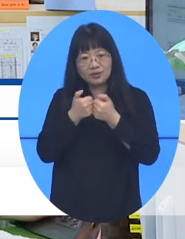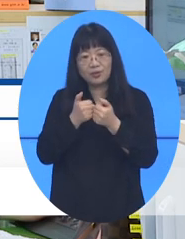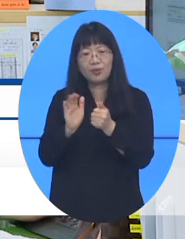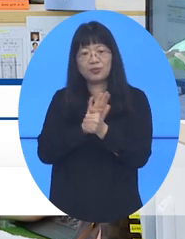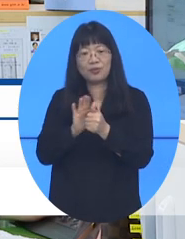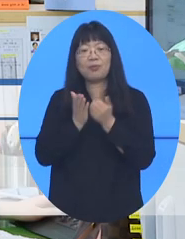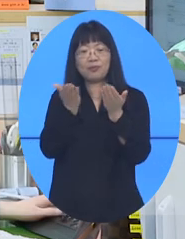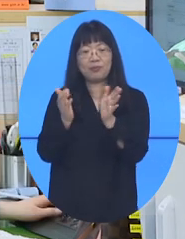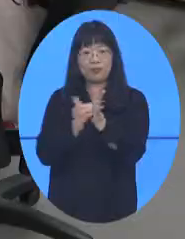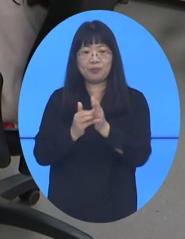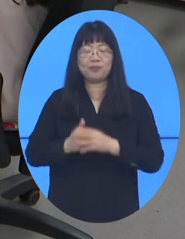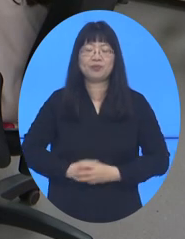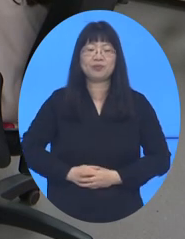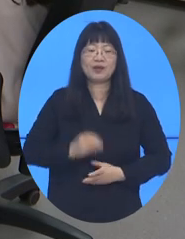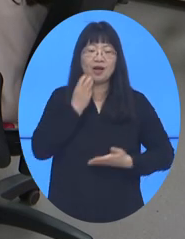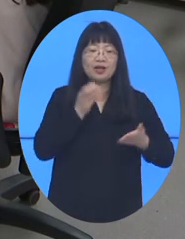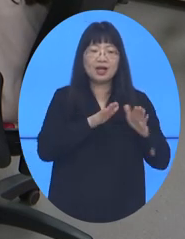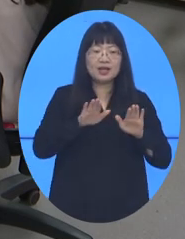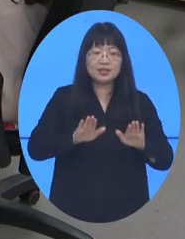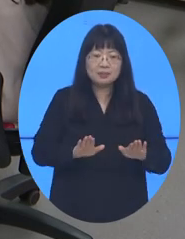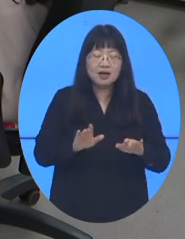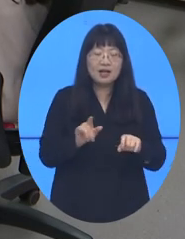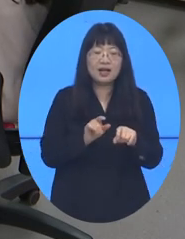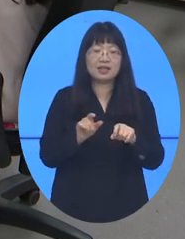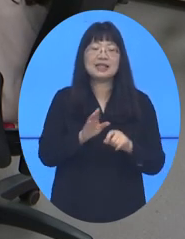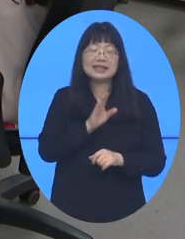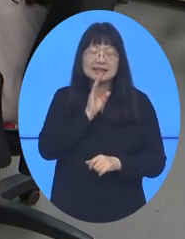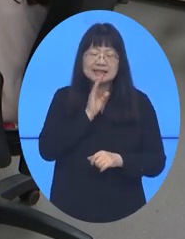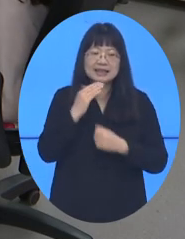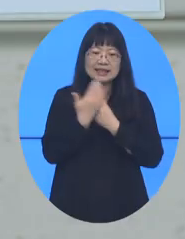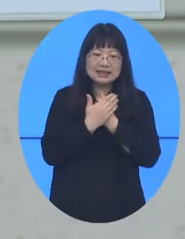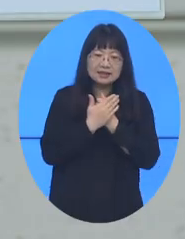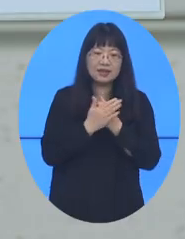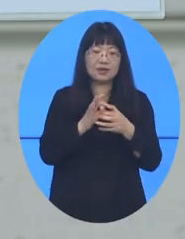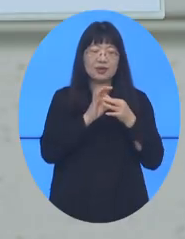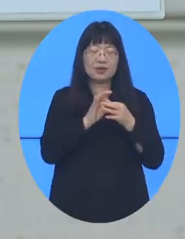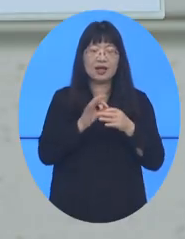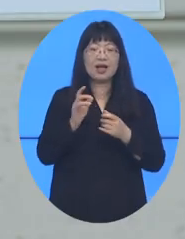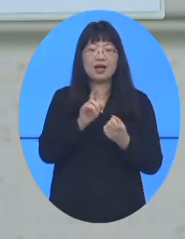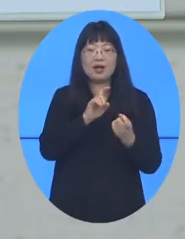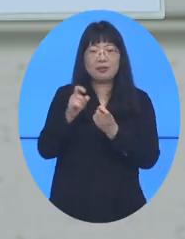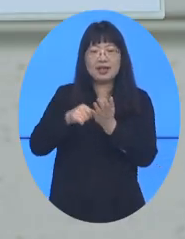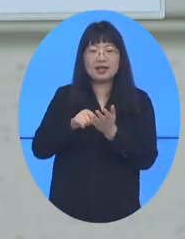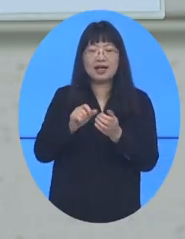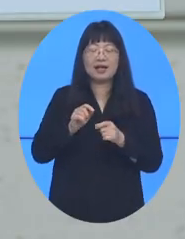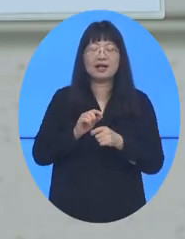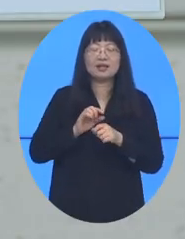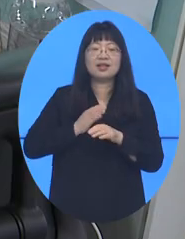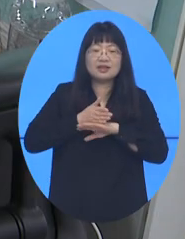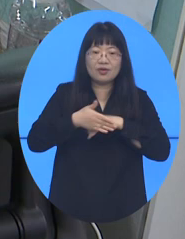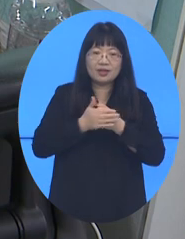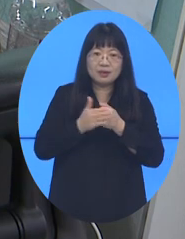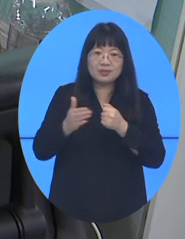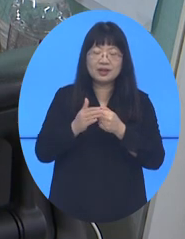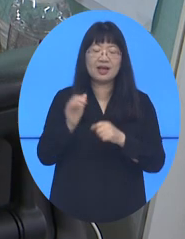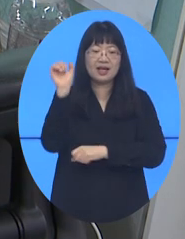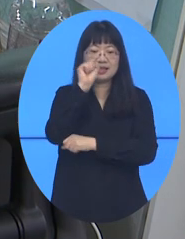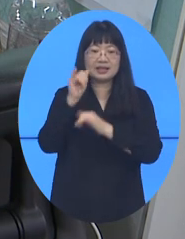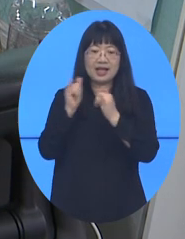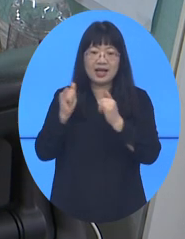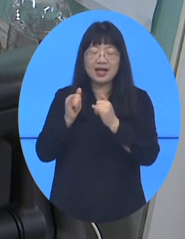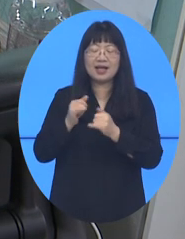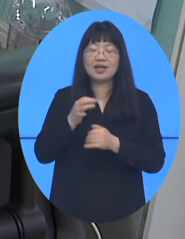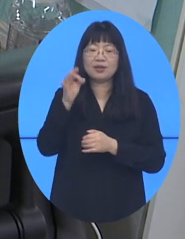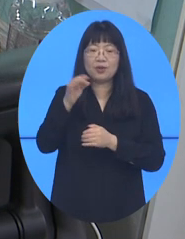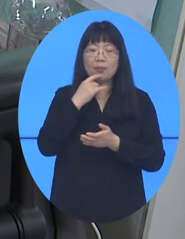컨설팅을 제공하였습니다. 경기도는 이번 실증 특례 승인을 통해 배달 지연으로 인한 택배기사의 금전적인 피해와